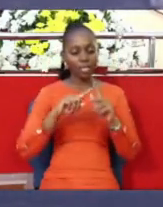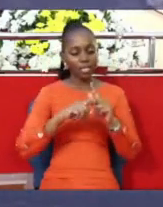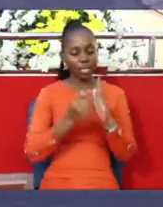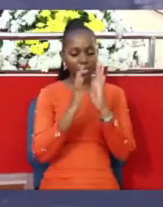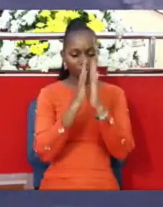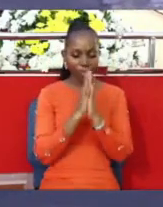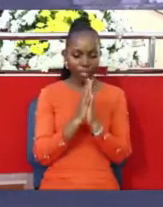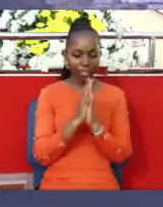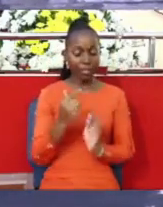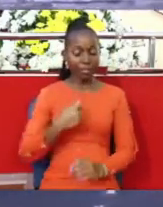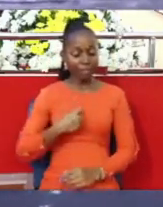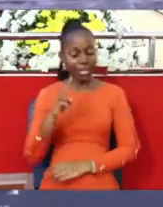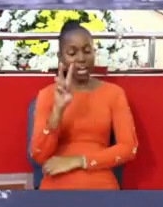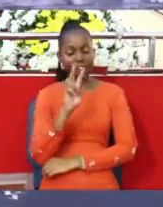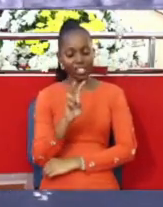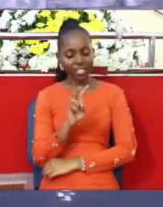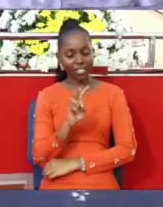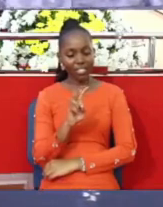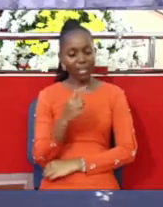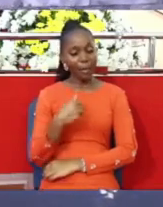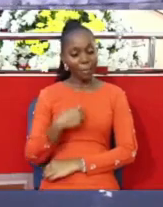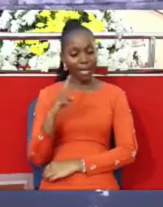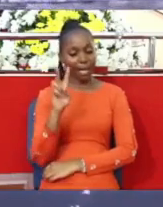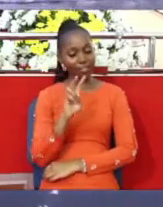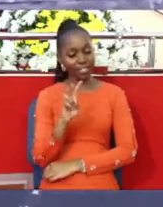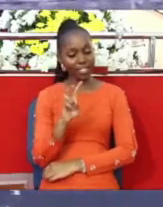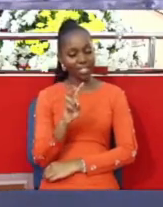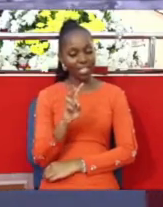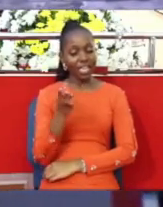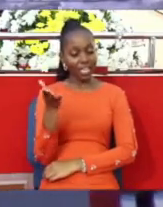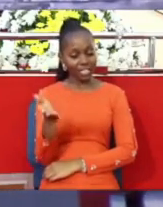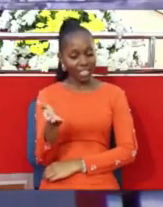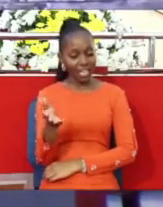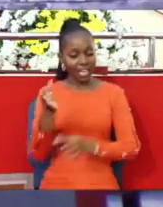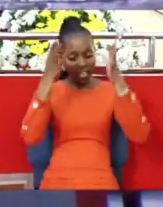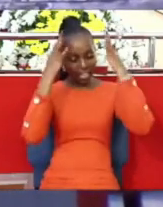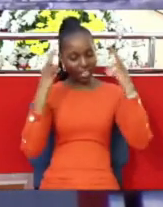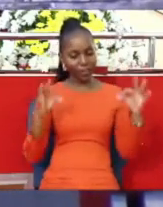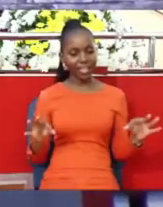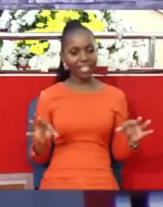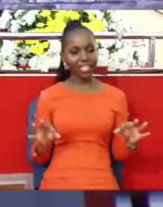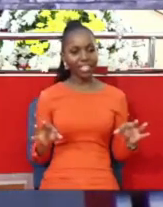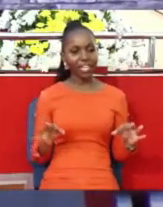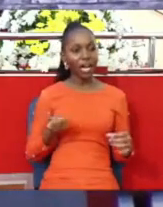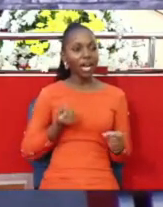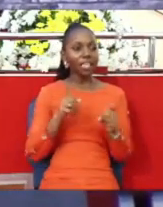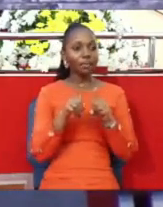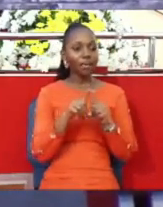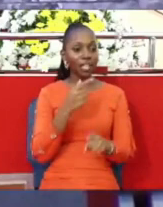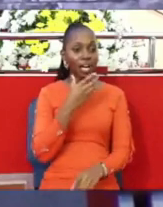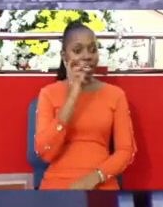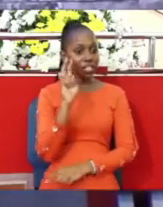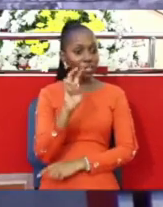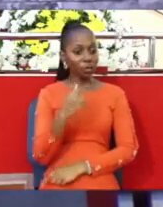kuomba. Nimemuona. Aha. Tuko naye leo. We ataniona. He will see me. But as I said that, lakini